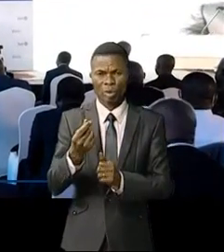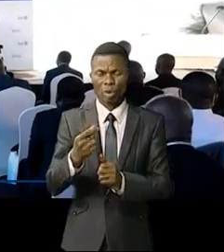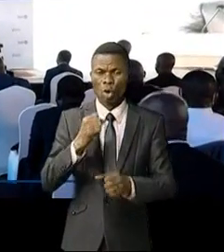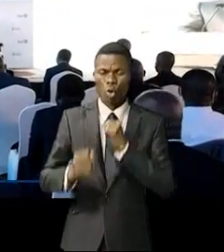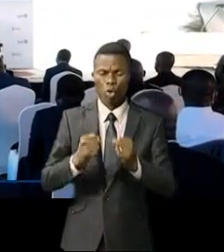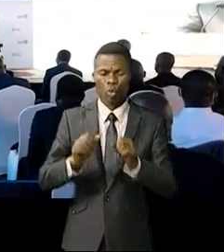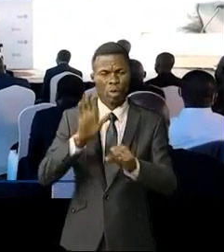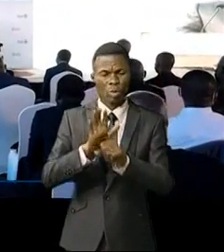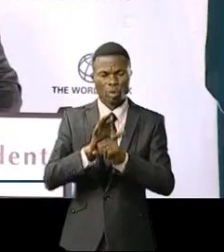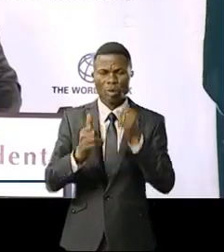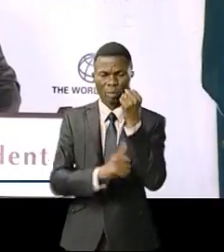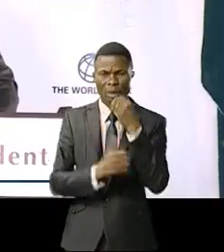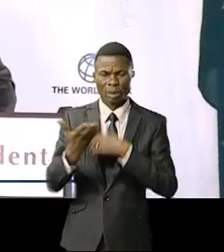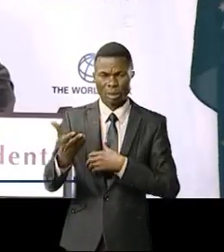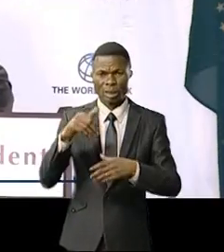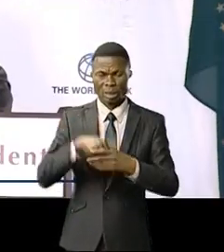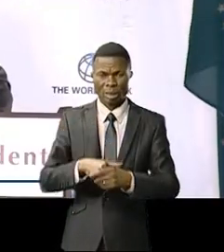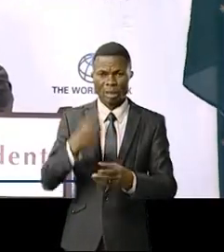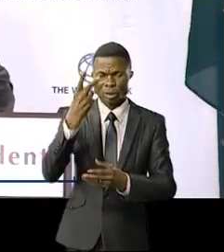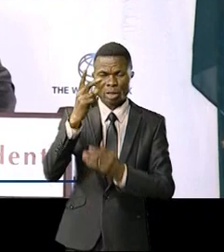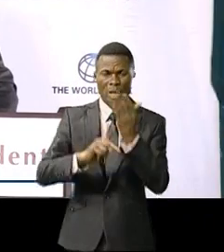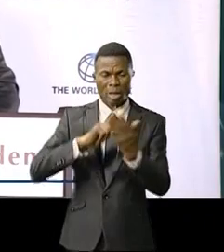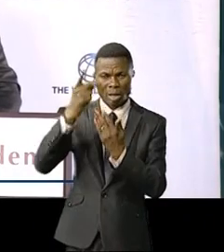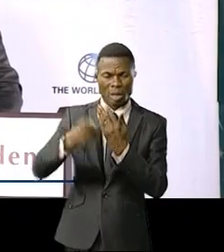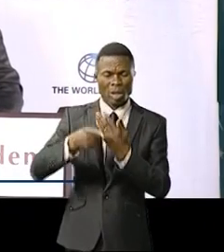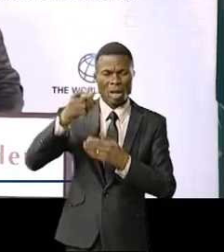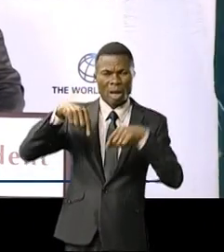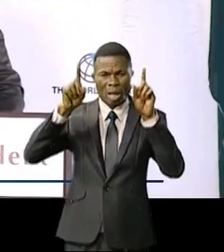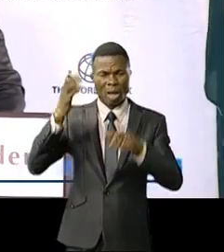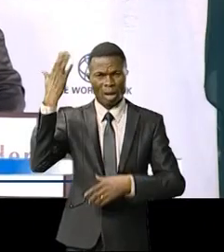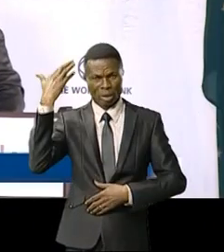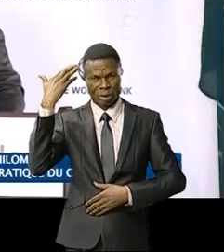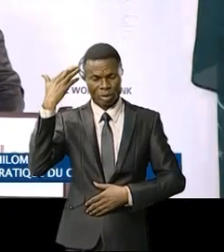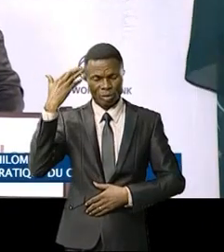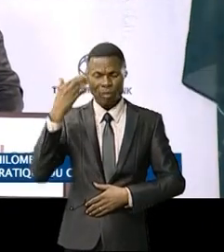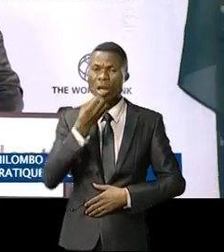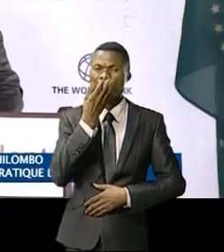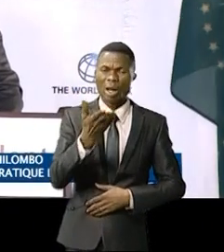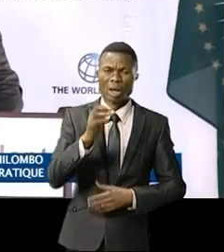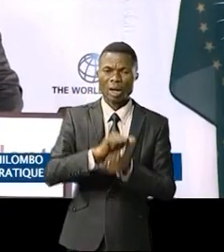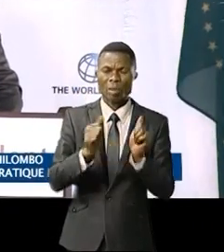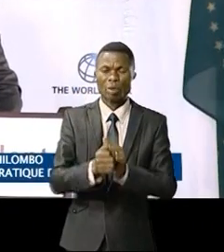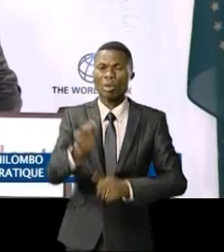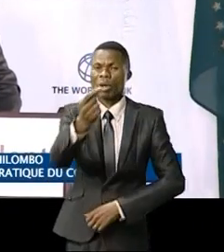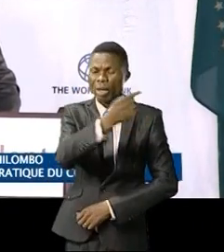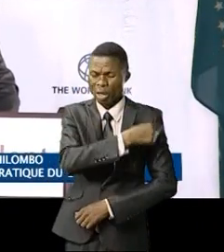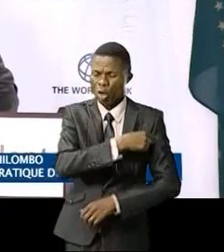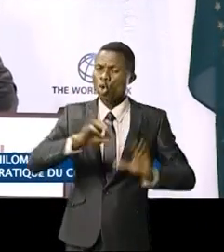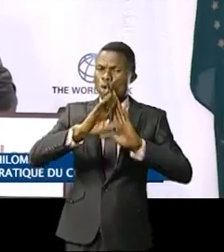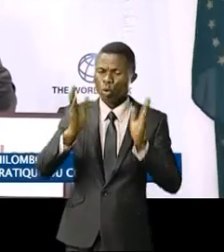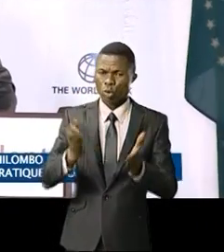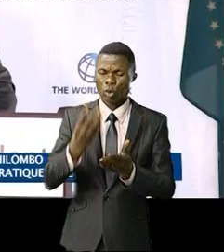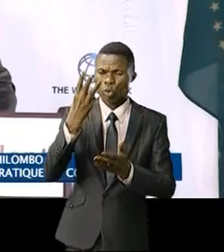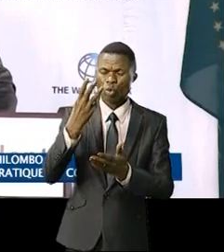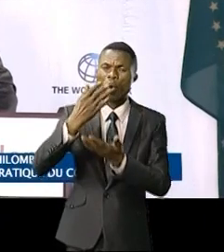effort collectif. Au cours des 2 prochaines années, fixons-nous le cap de vacciner complètement 3/4